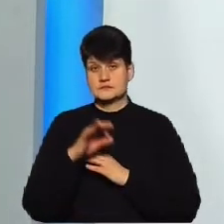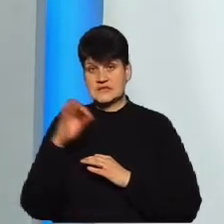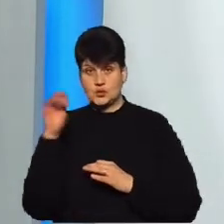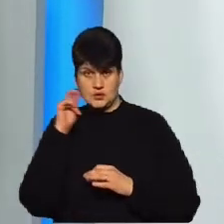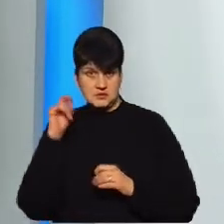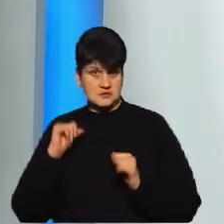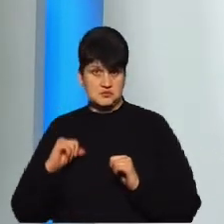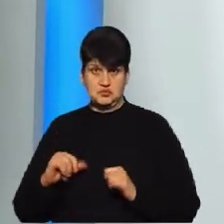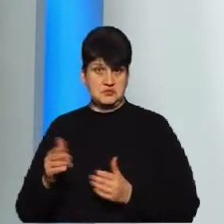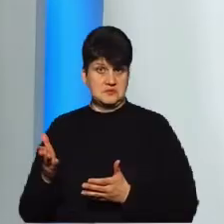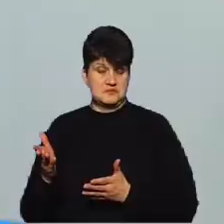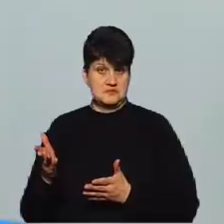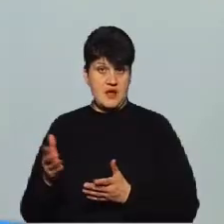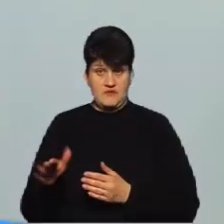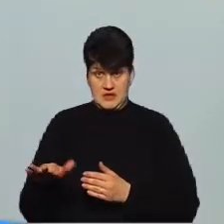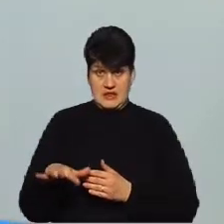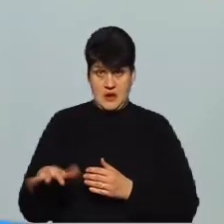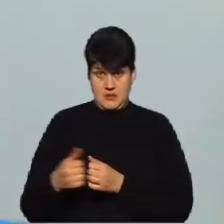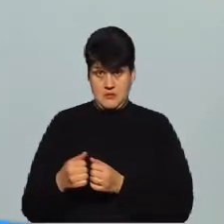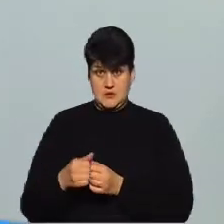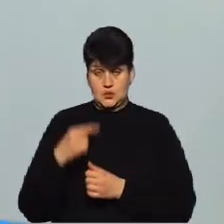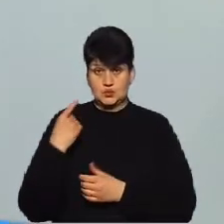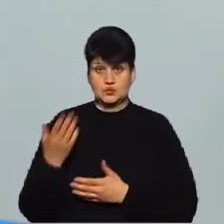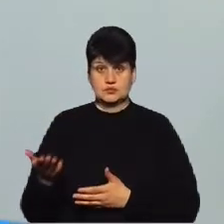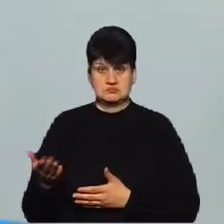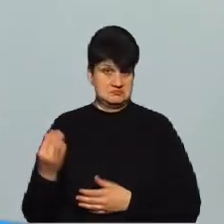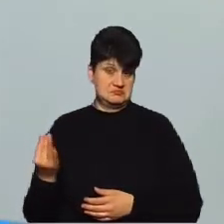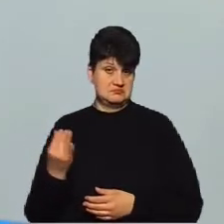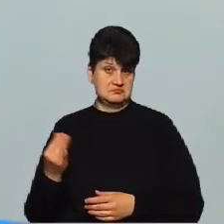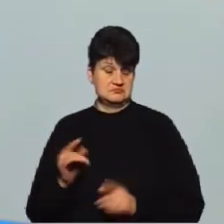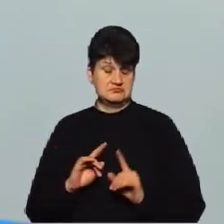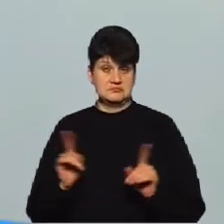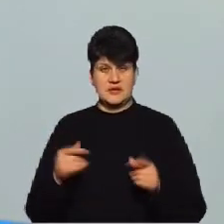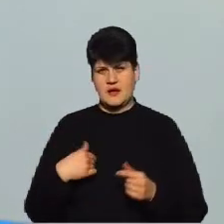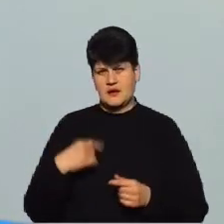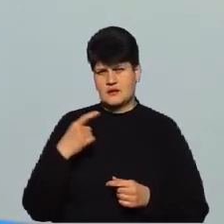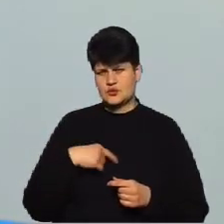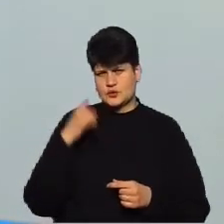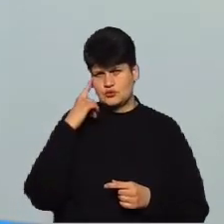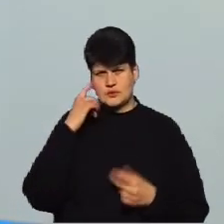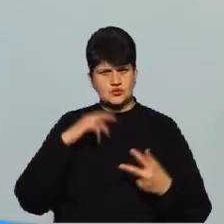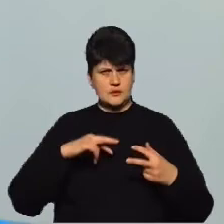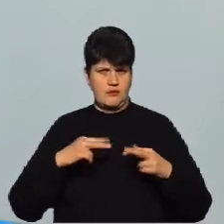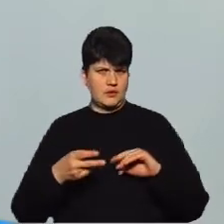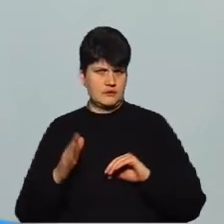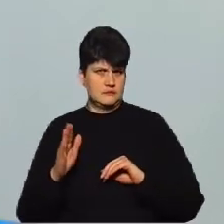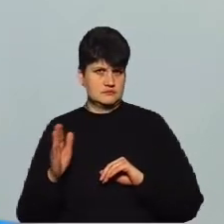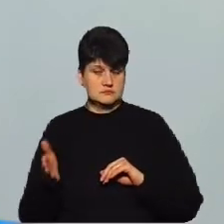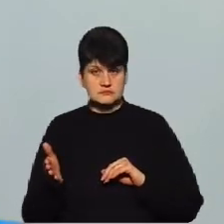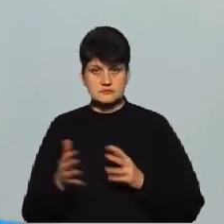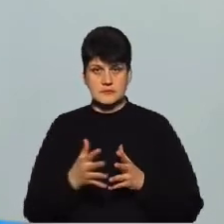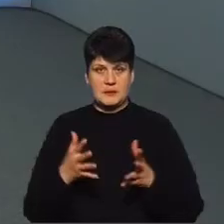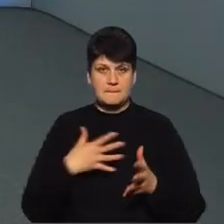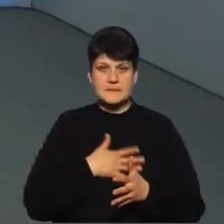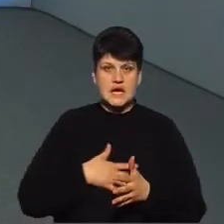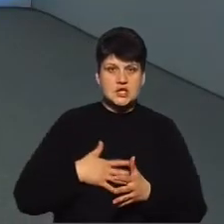вони територіально ближче. Цікава реакція. Насправді я якось собі думала, що навпаки, напевно, найбільш тривожно тим людям,